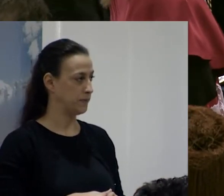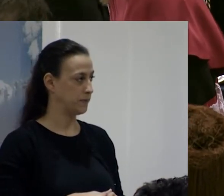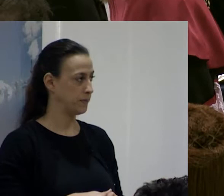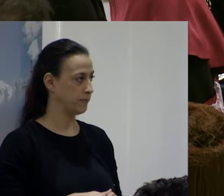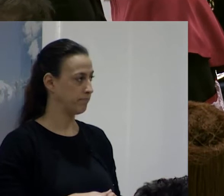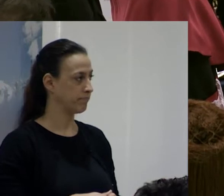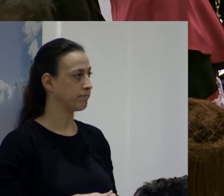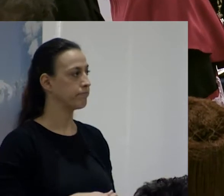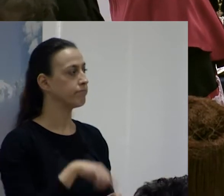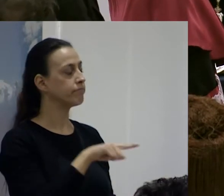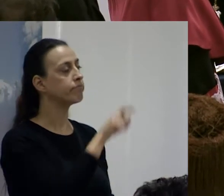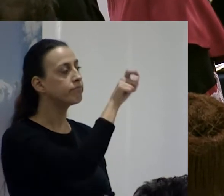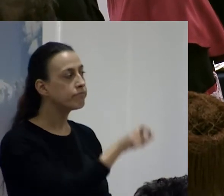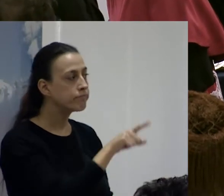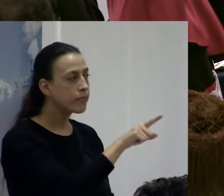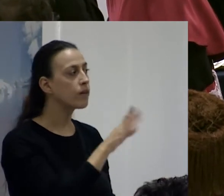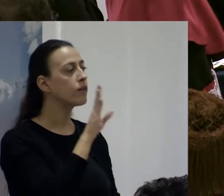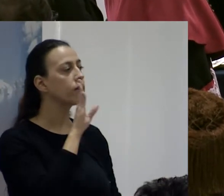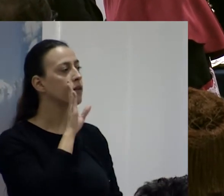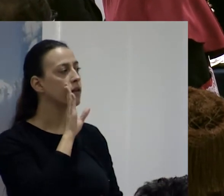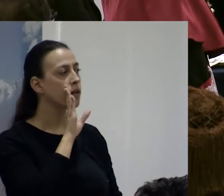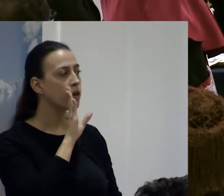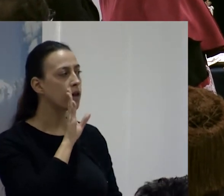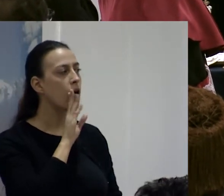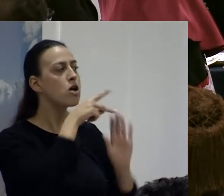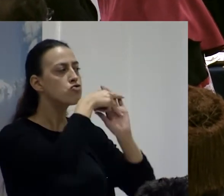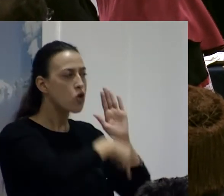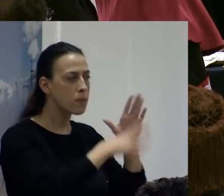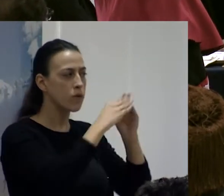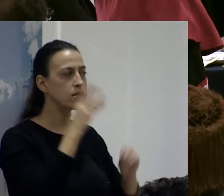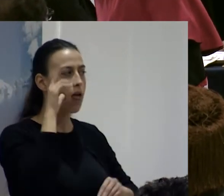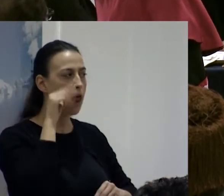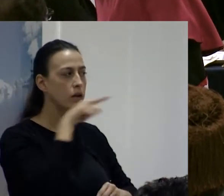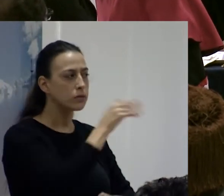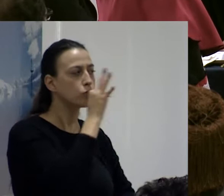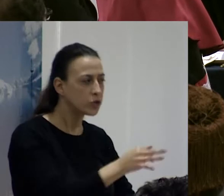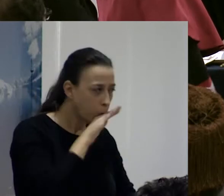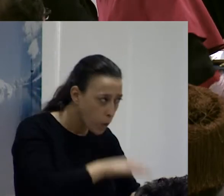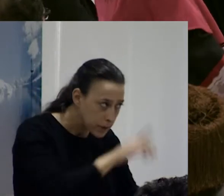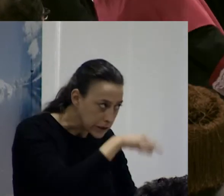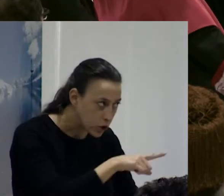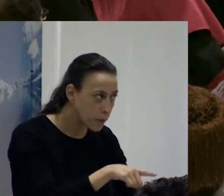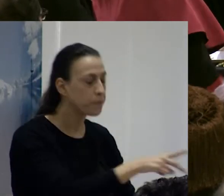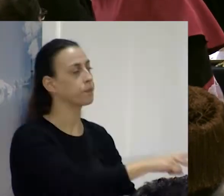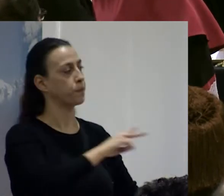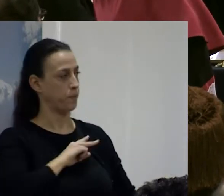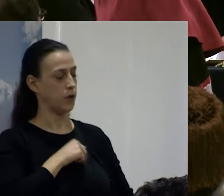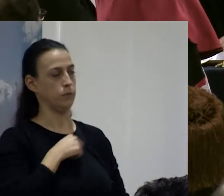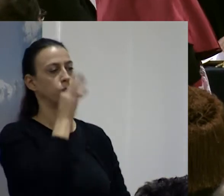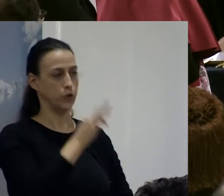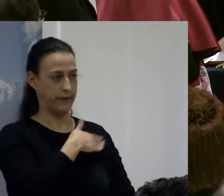Prometeu observar i complir totes i cadascuna de les normes de la Universitat d'Alacant? Així ho promet i ho